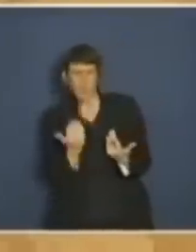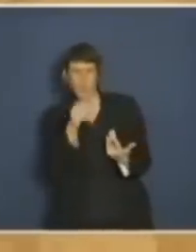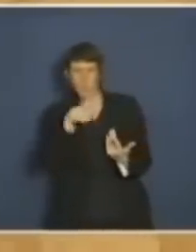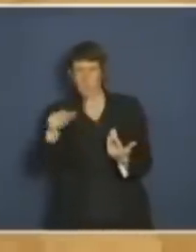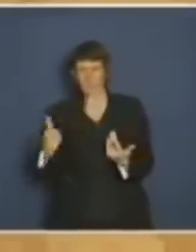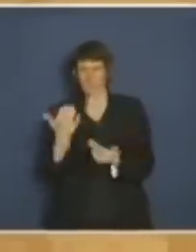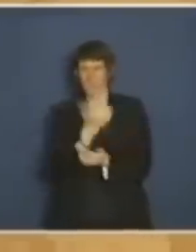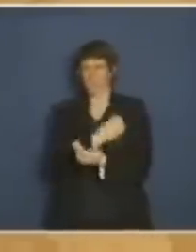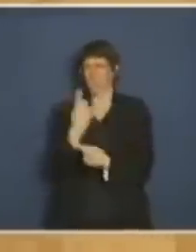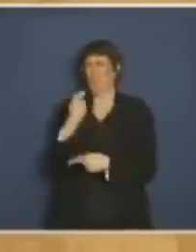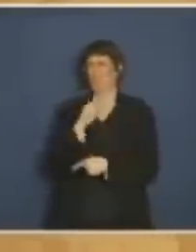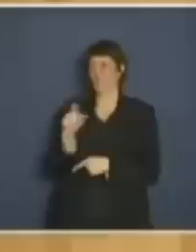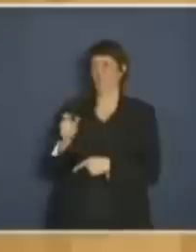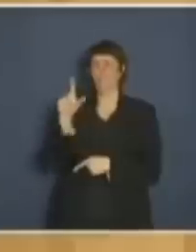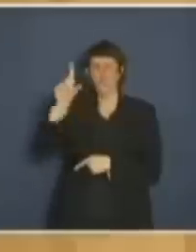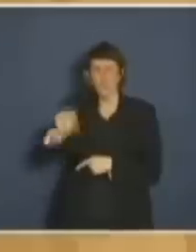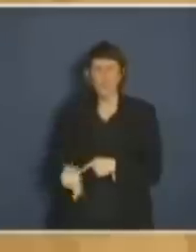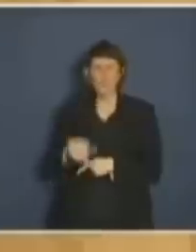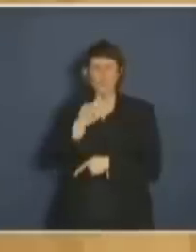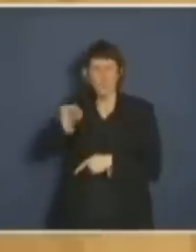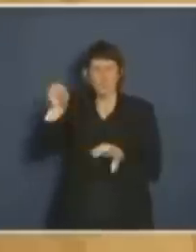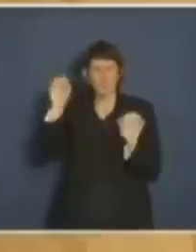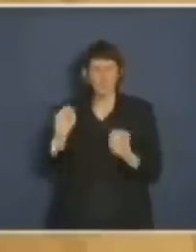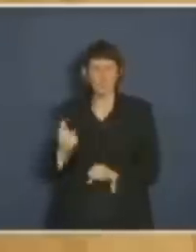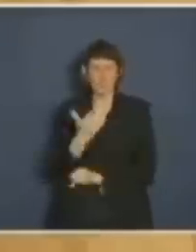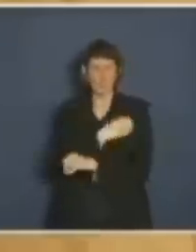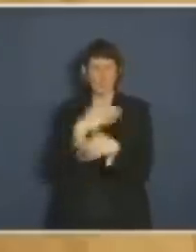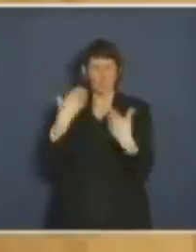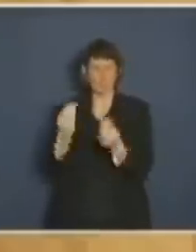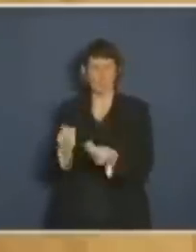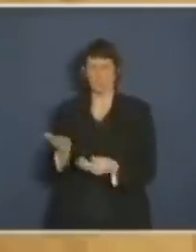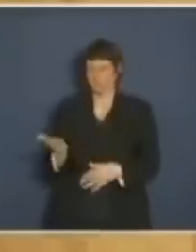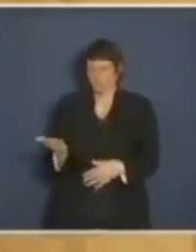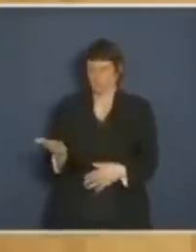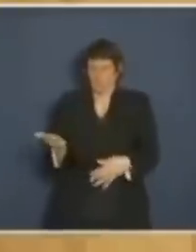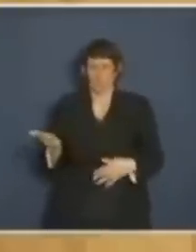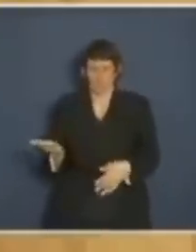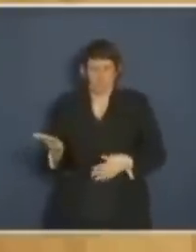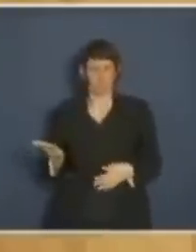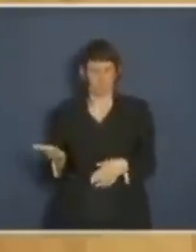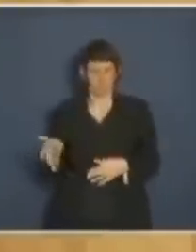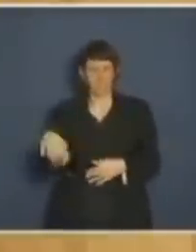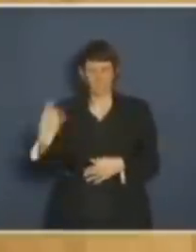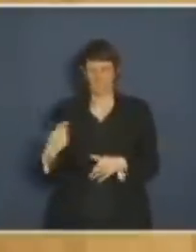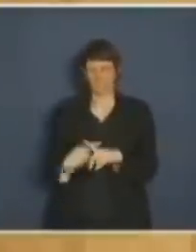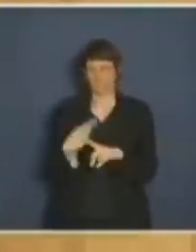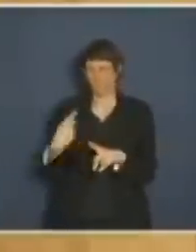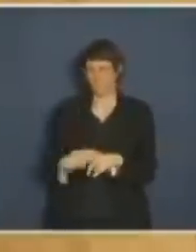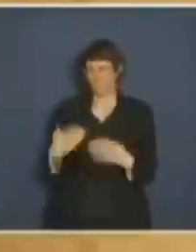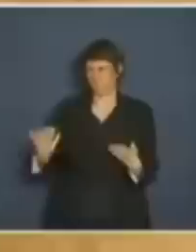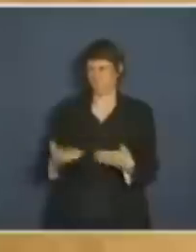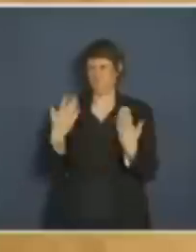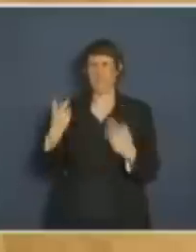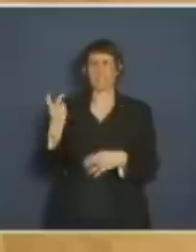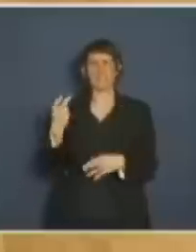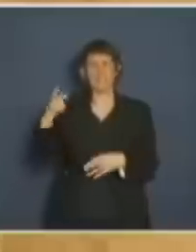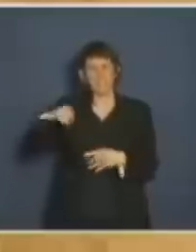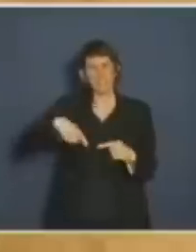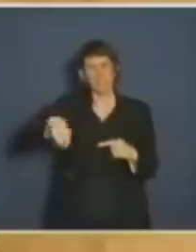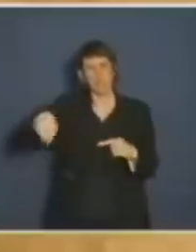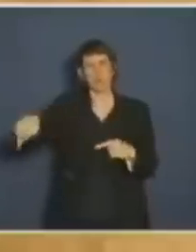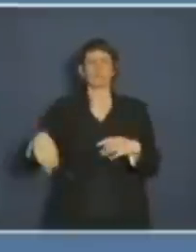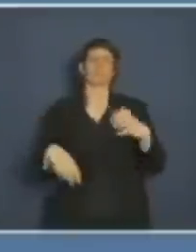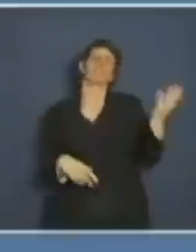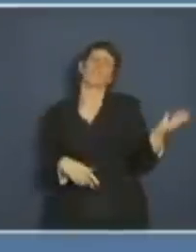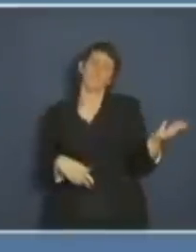dann pro Woche oder pro Monat dann da geimpft werden können, dann kommt man auf eine Zahl, vielleicht 20 Monate würde das dauern. Gut,